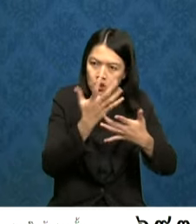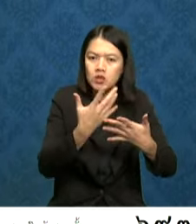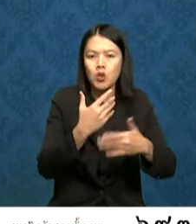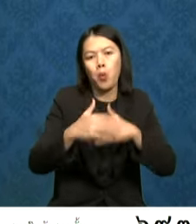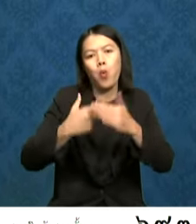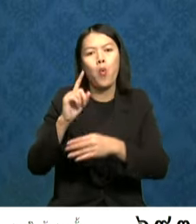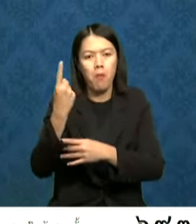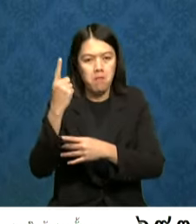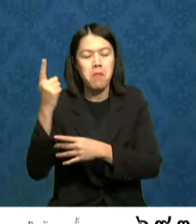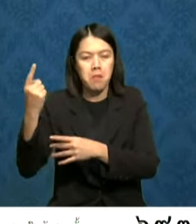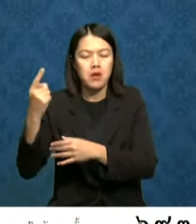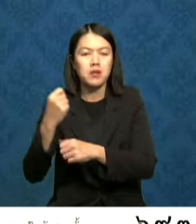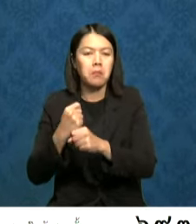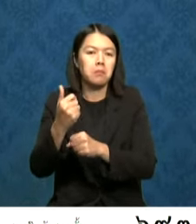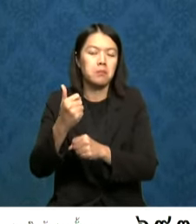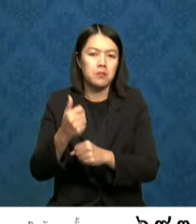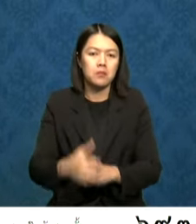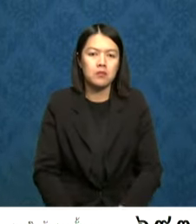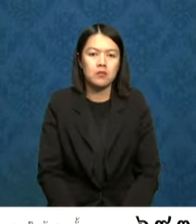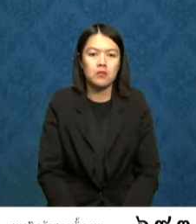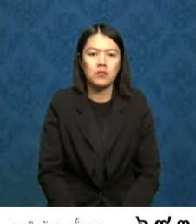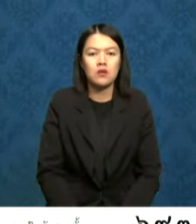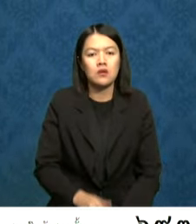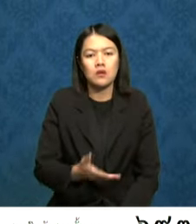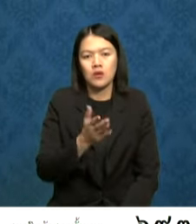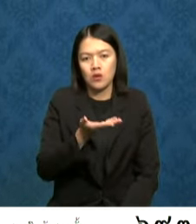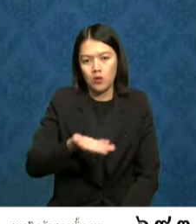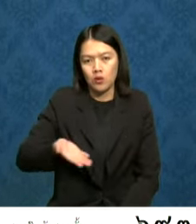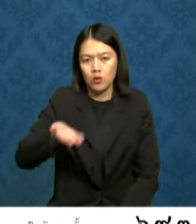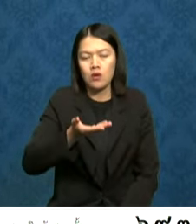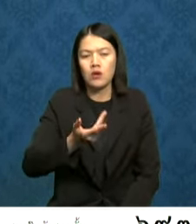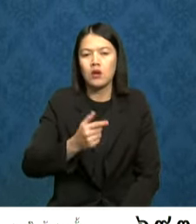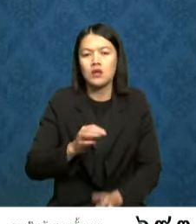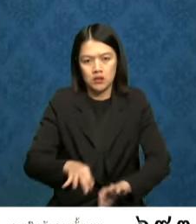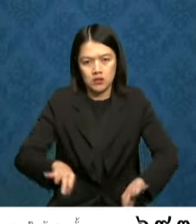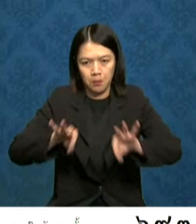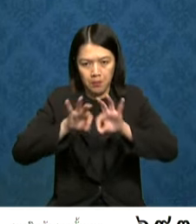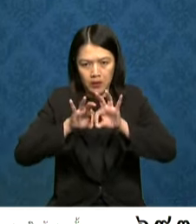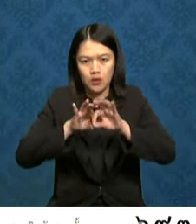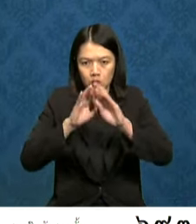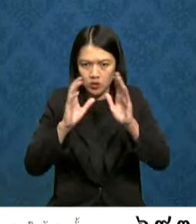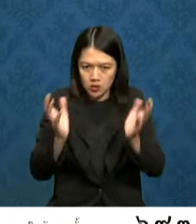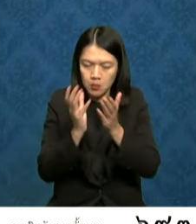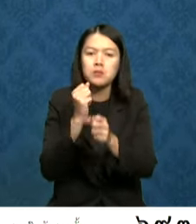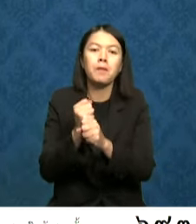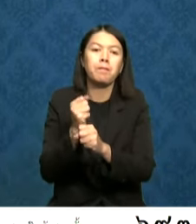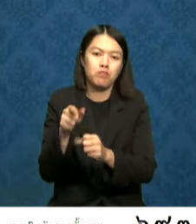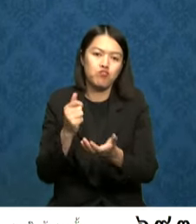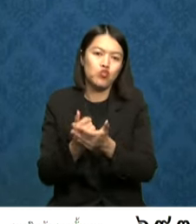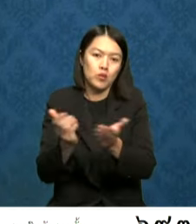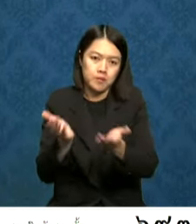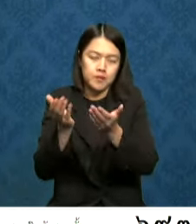ล้ำสมัยแล้วก็ผลิตได้ดีขึ้นนะคะแต่ว่าของเหล่านี้นเป็นสิ่งที่เราขาดแล้วเราจำเป็นที่จะต้องเติมนะคะ